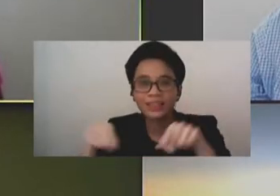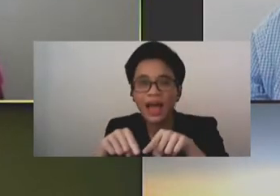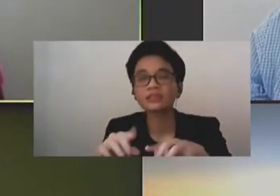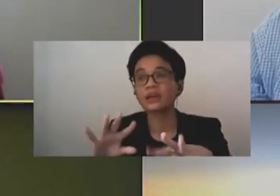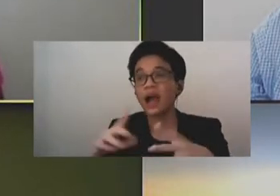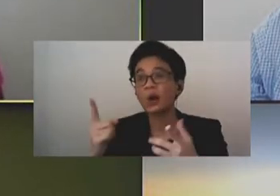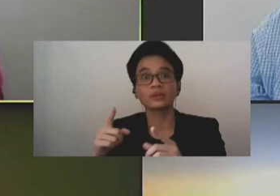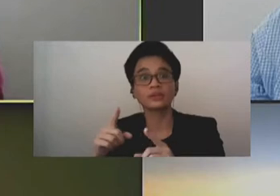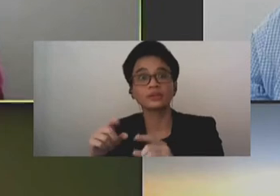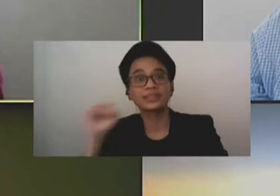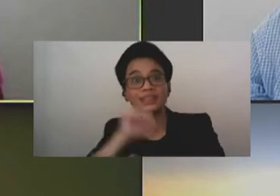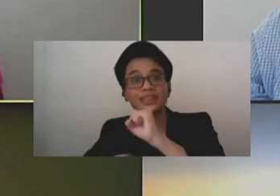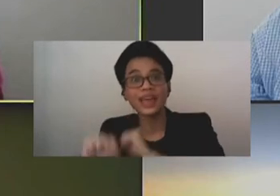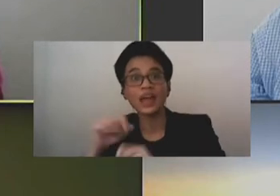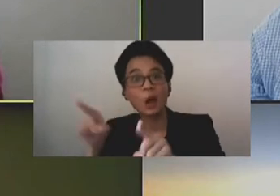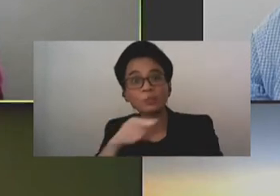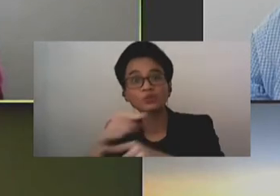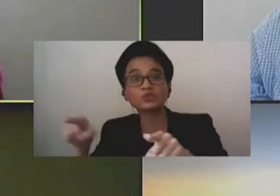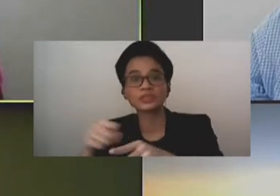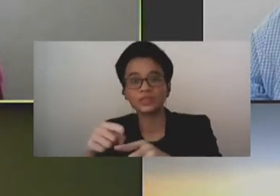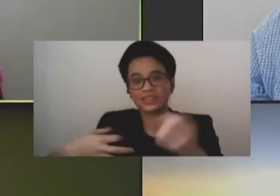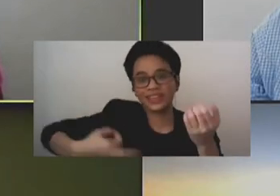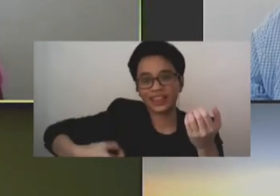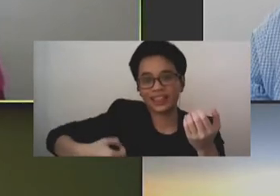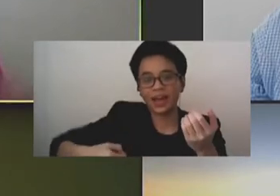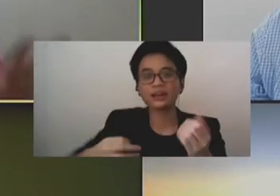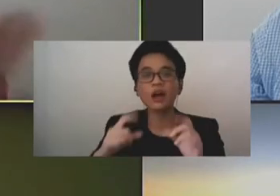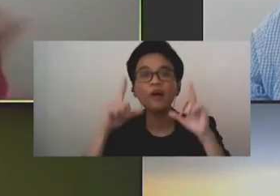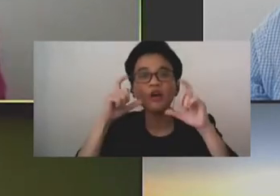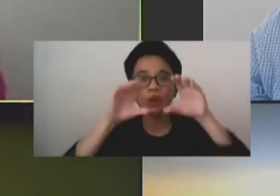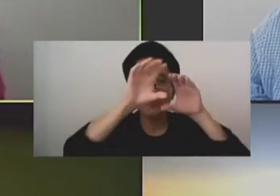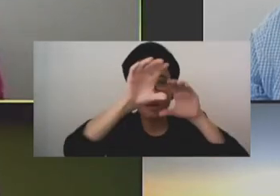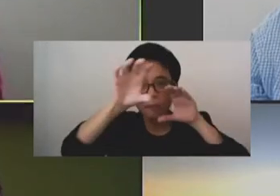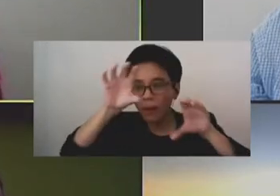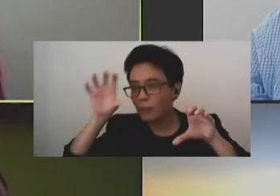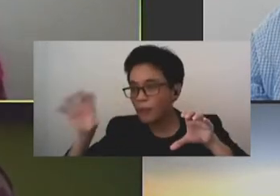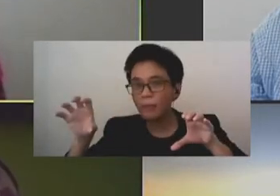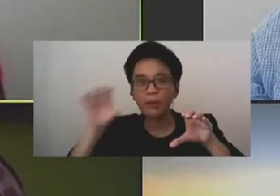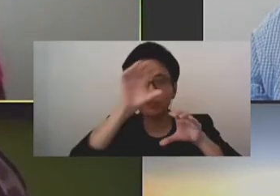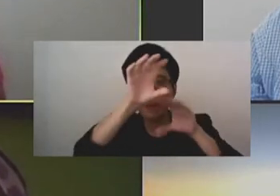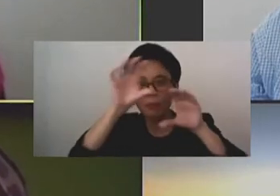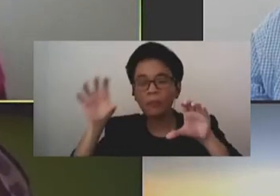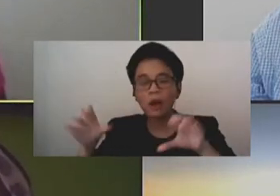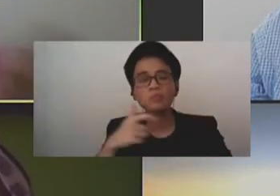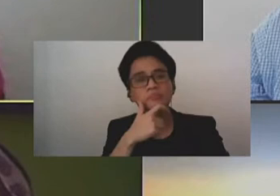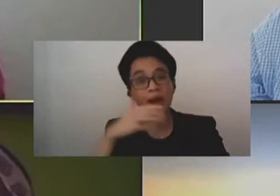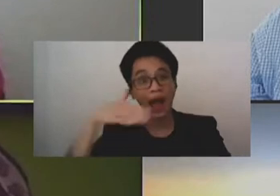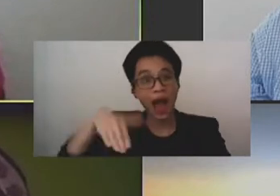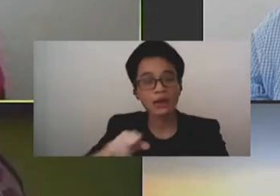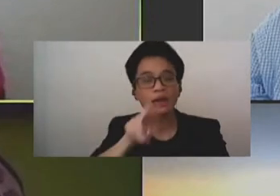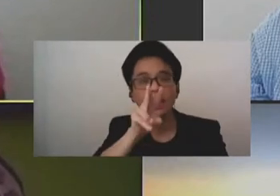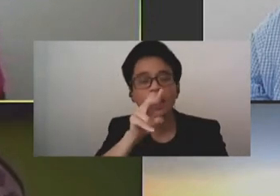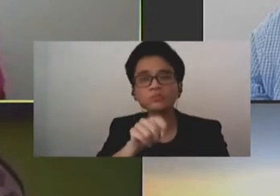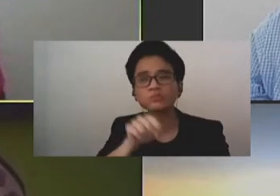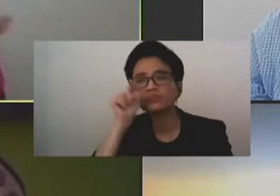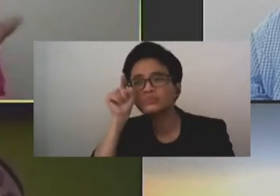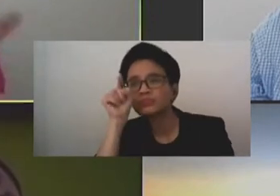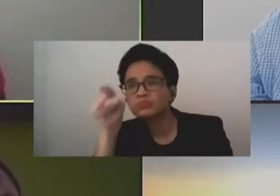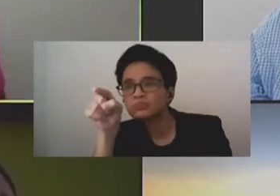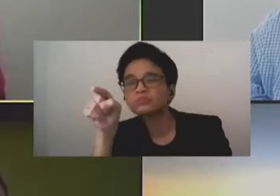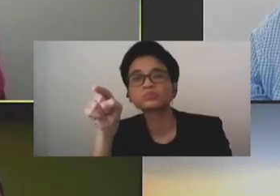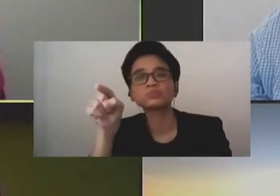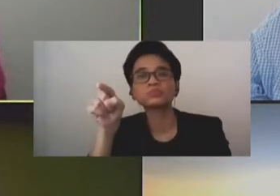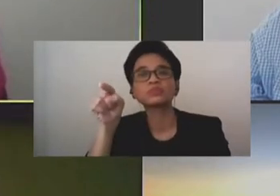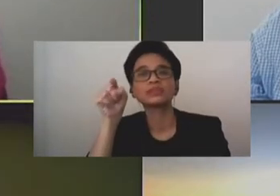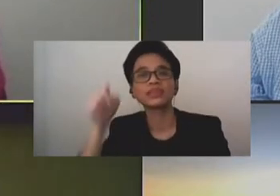mana? Kegiatannya ini intraskulnya itu kayak gitu toh. Jadi dia lihat nanti, terus dia tunjuk musik. Saya putar lagi, saya